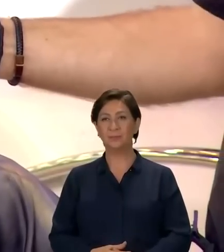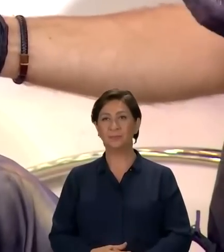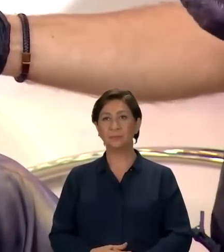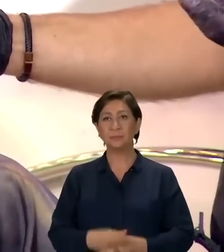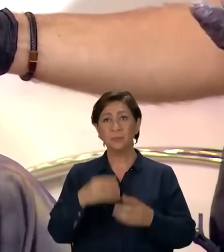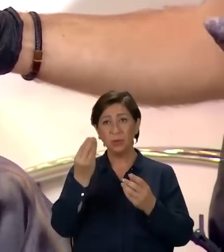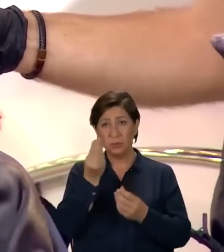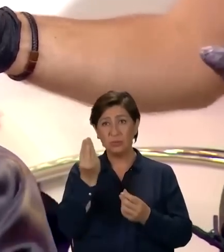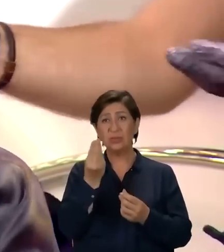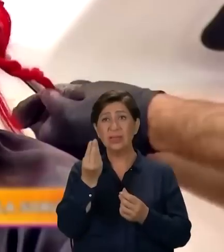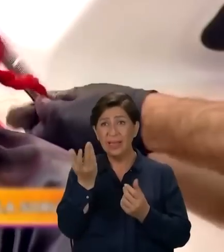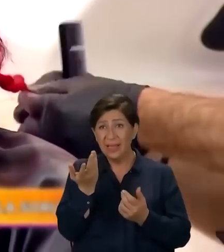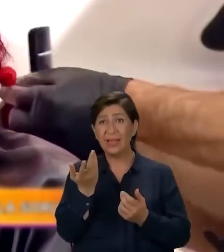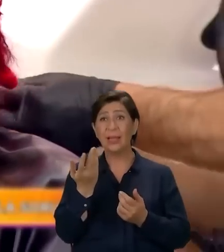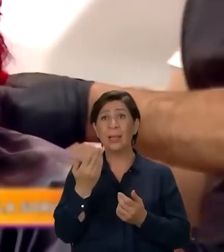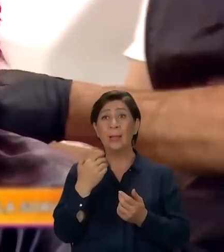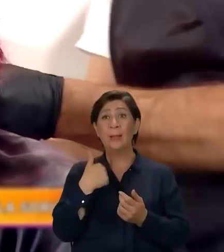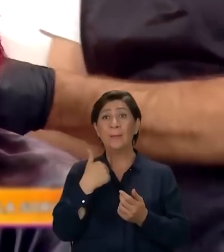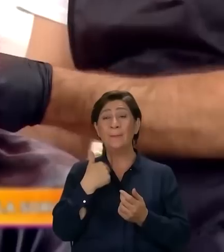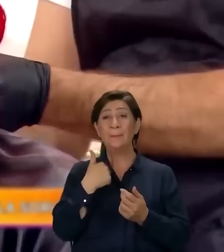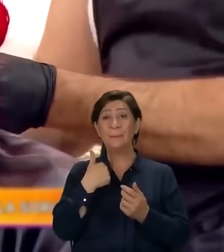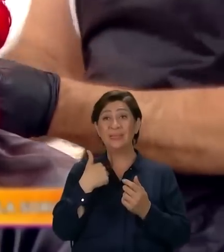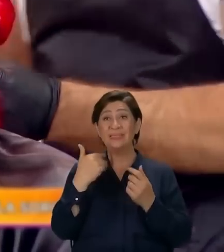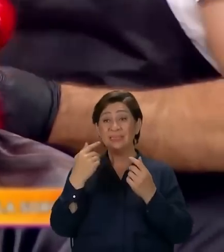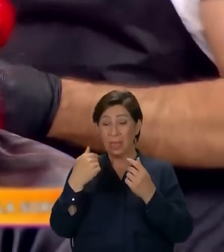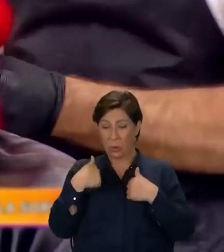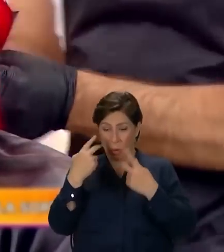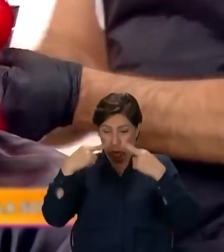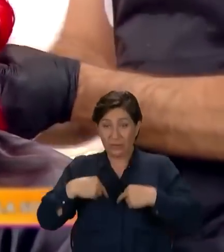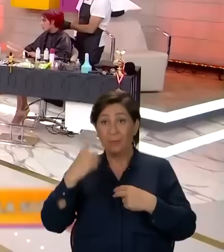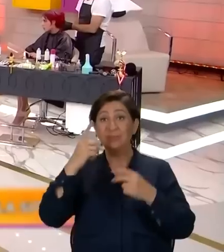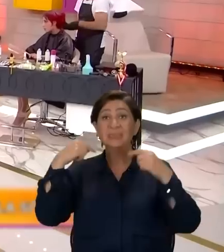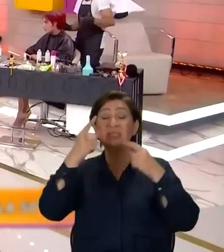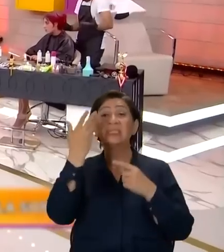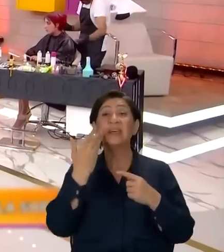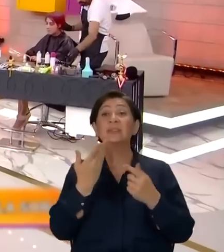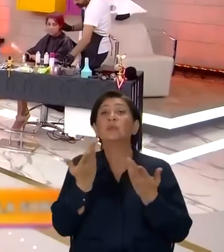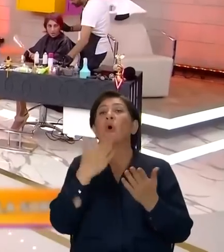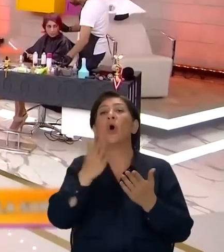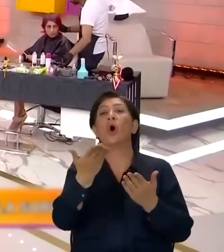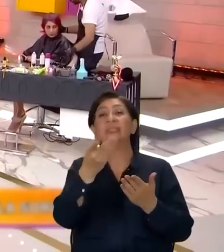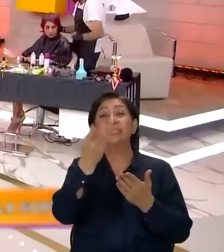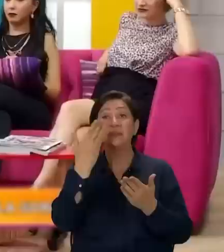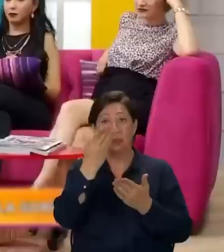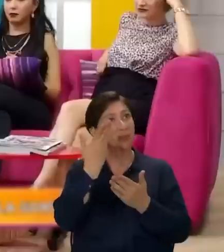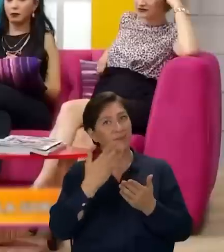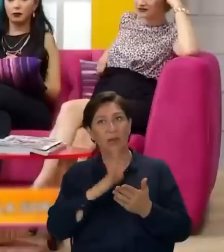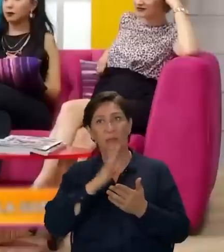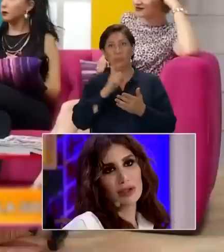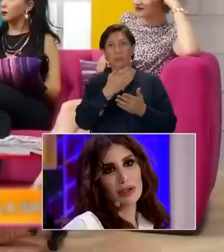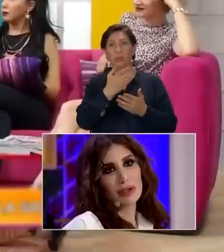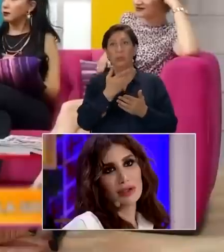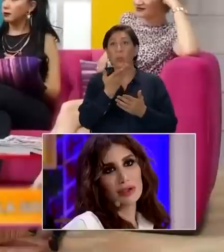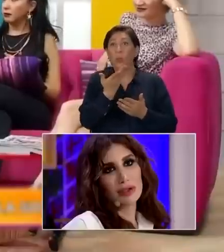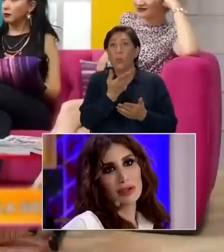Boynuz küçücük bir şey mi? Evet. Ya benim zevkime hitap eden bir saç yapmıyorsunuz. Sizin zevkiniz yok ki zaten. Ben sizin de o yüzden var vazgeçtim. Oo